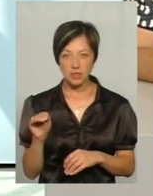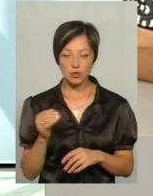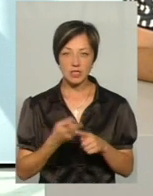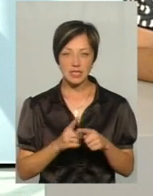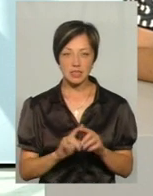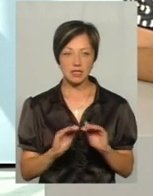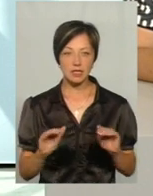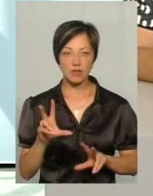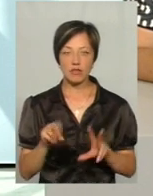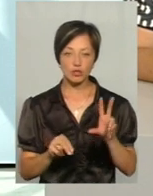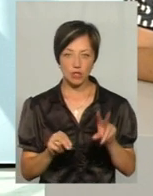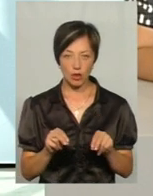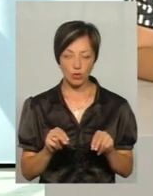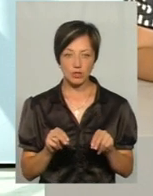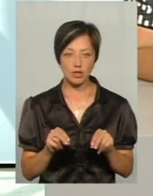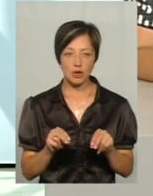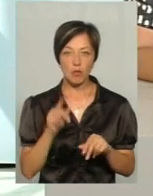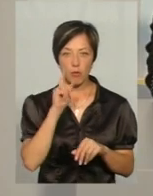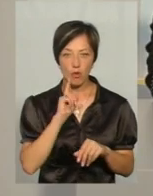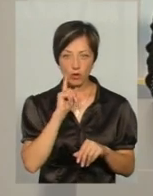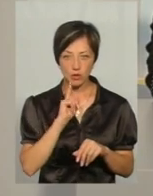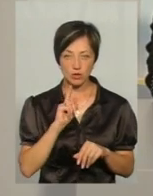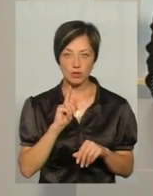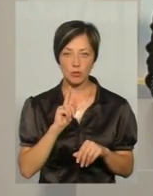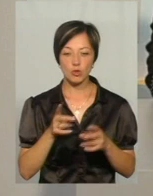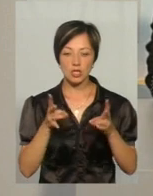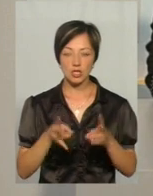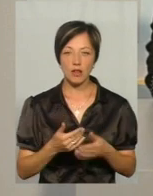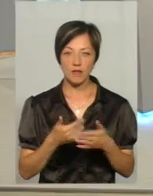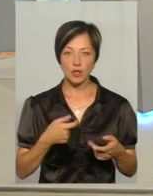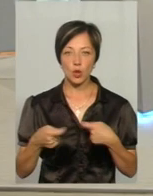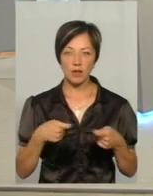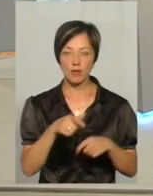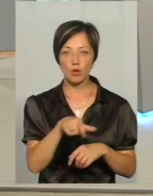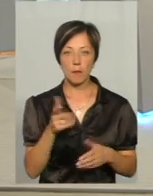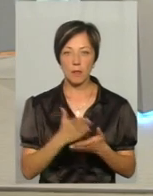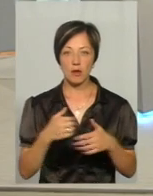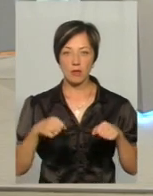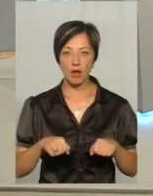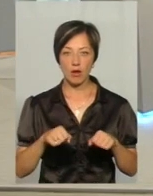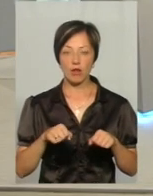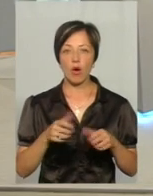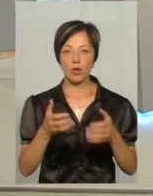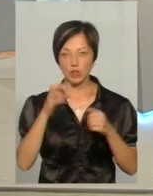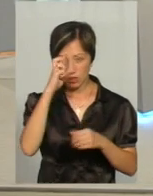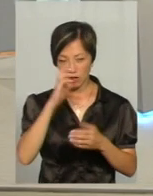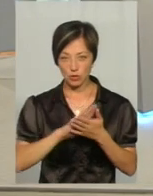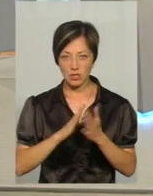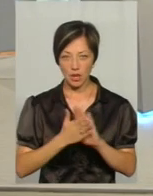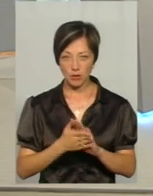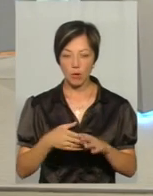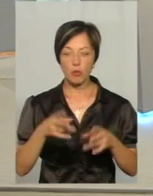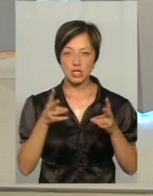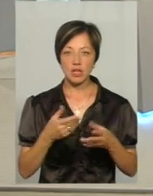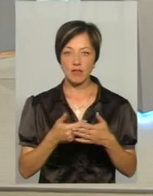ці діти вважаються, поки що, ймовірно, постраждалими від торгівлі людьми, мають право на отримання державного статусу. Постраждалі від